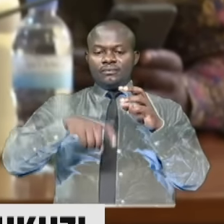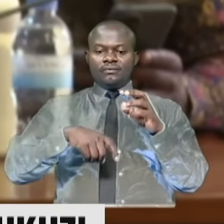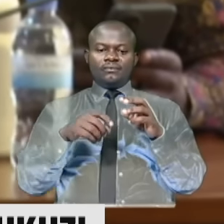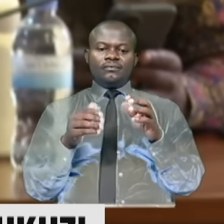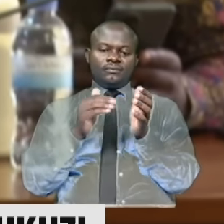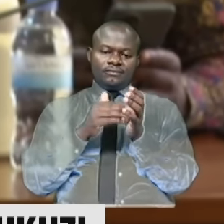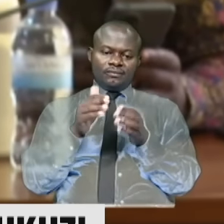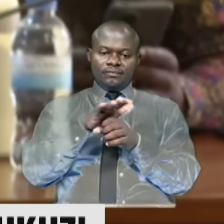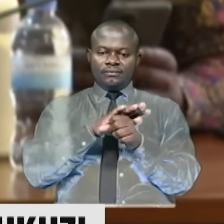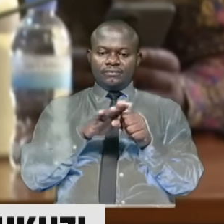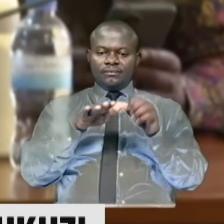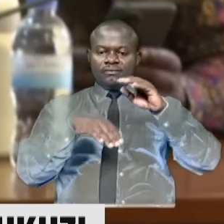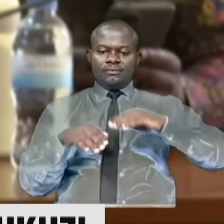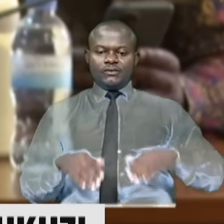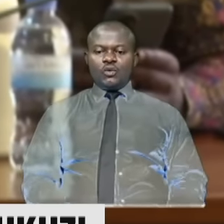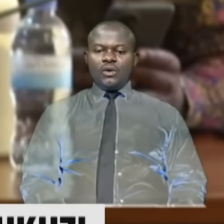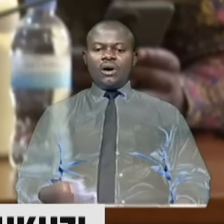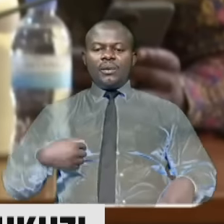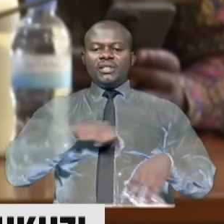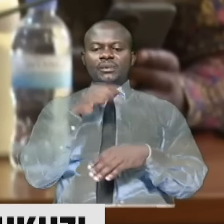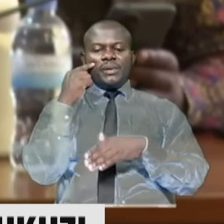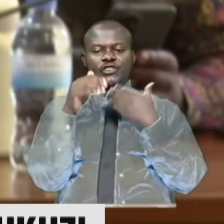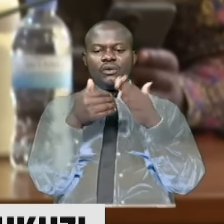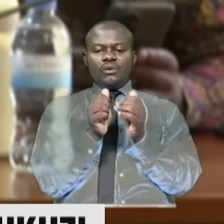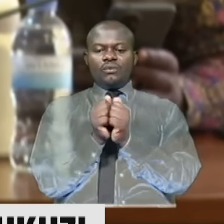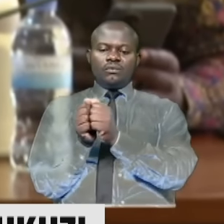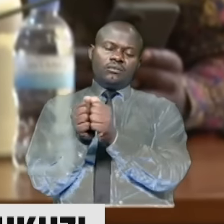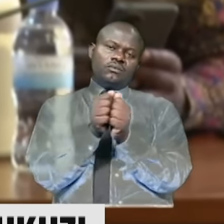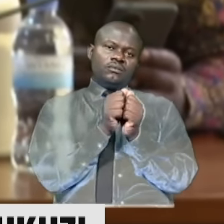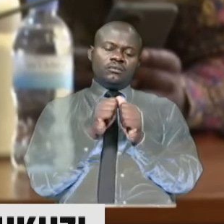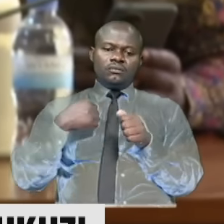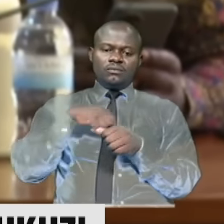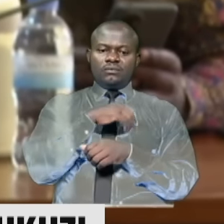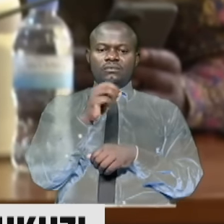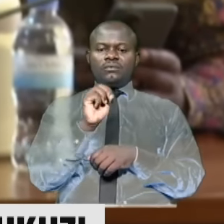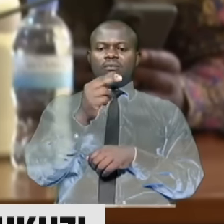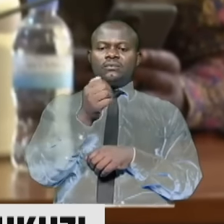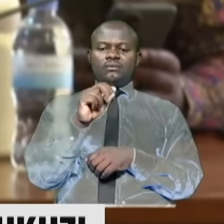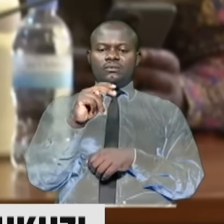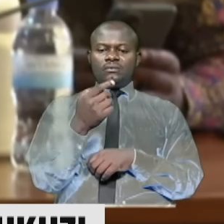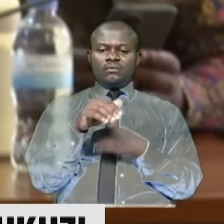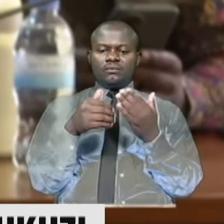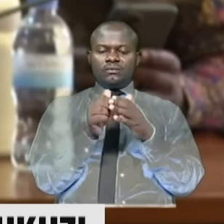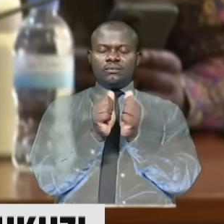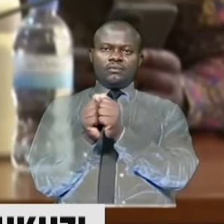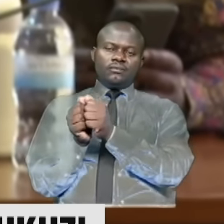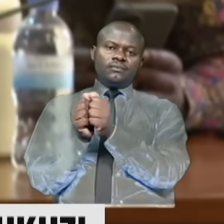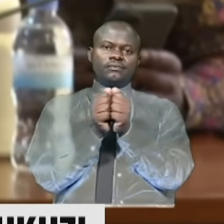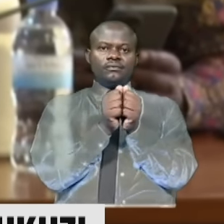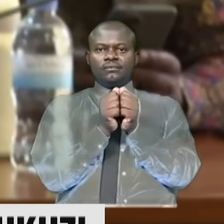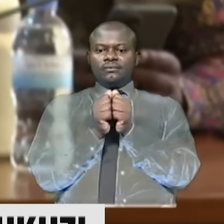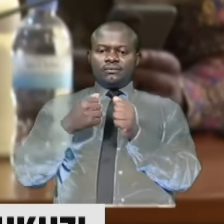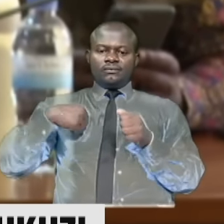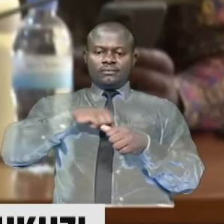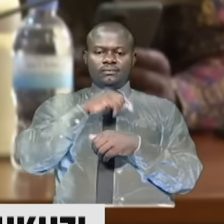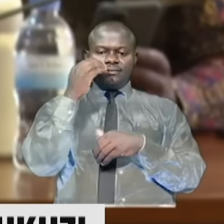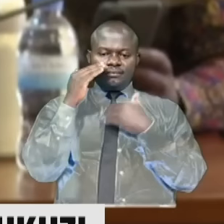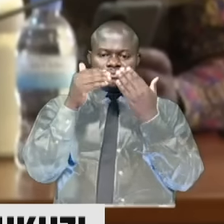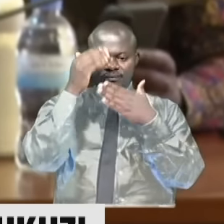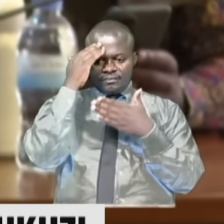gusubiranwa iyo myobo imyinshi twayibonye muri Muhanga Ngororero Gakenke ndetse na Rutsiro niho hari myinshi nubwo muri example wenda hari turemwa duhaye ariko